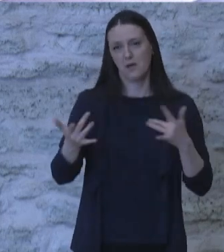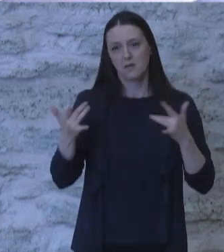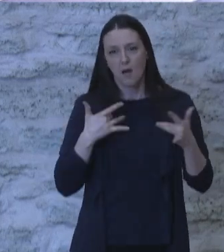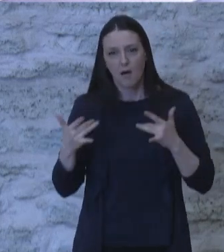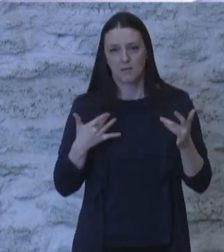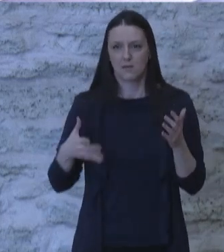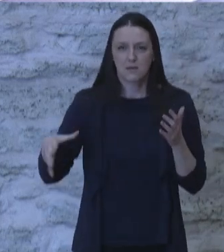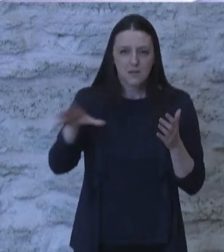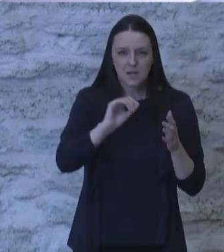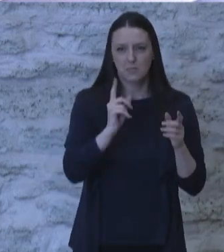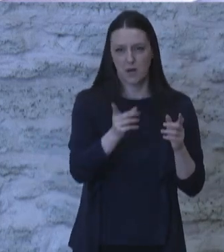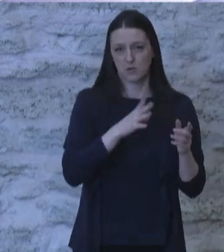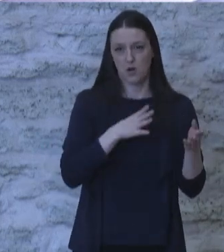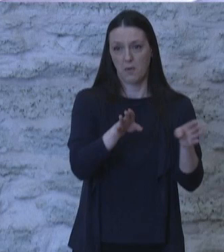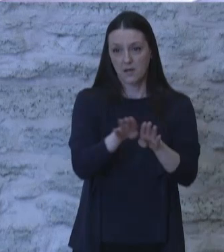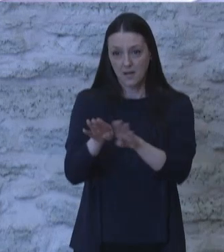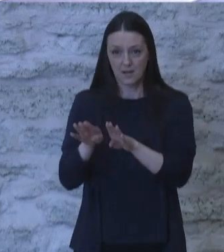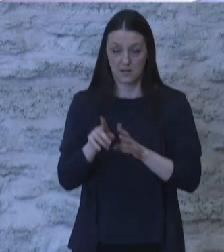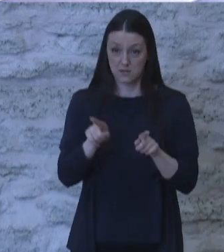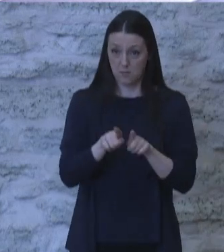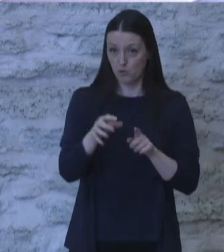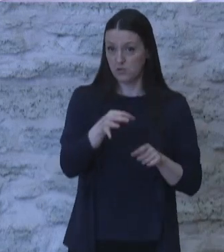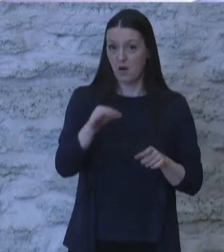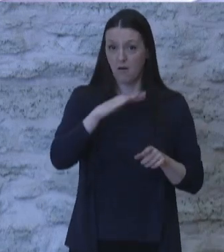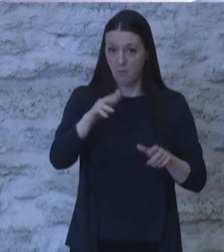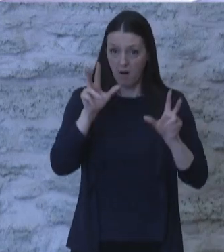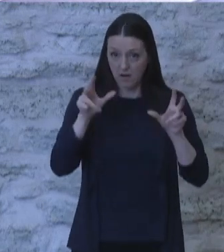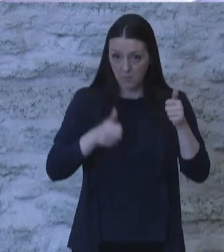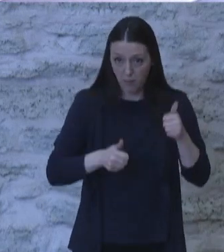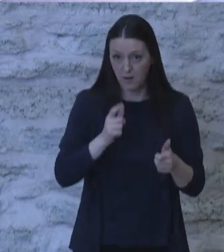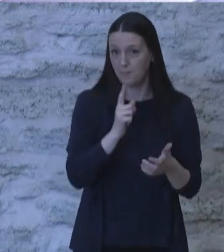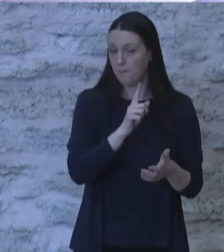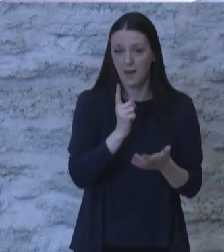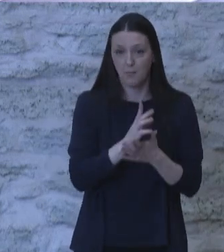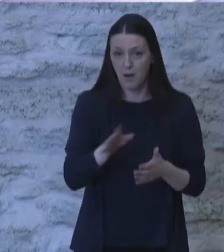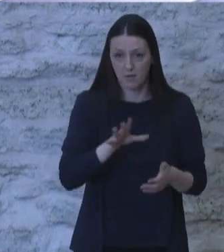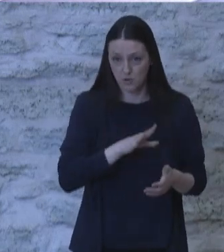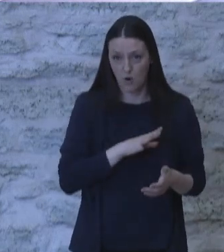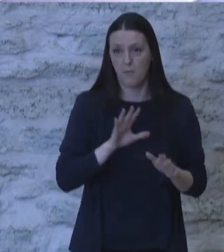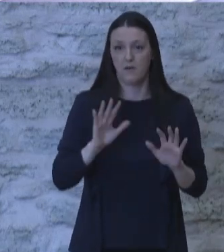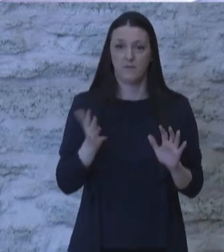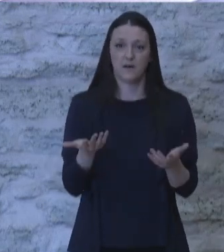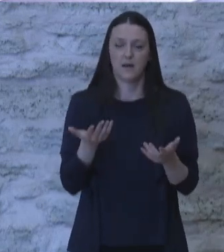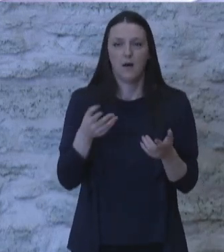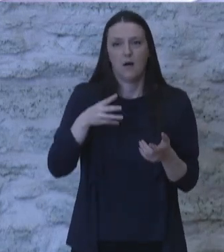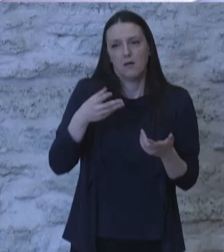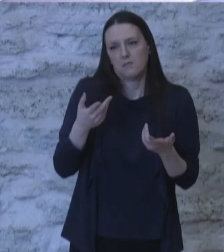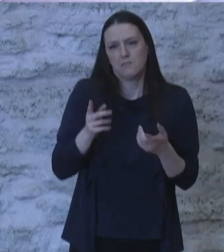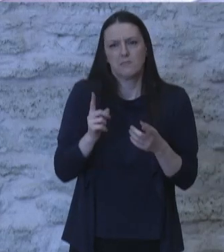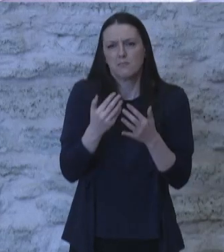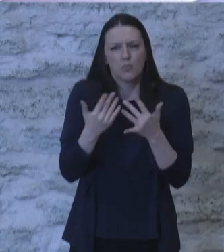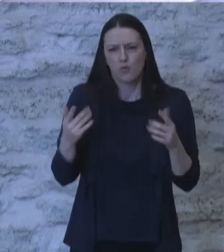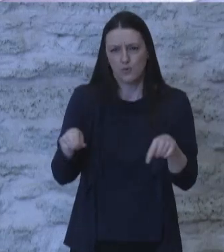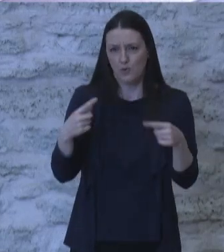ei oleks toimud, et ei Saaremaa mullifestivali ja Saaremaa mängu ja ka ilusutamise MM ja ka kõiki muid teisi üritusi, kus tegelikult